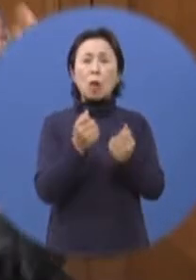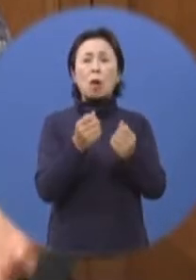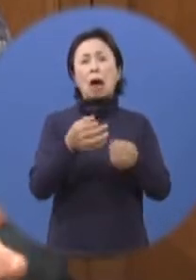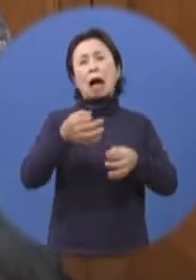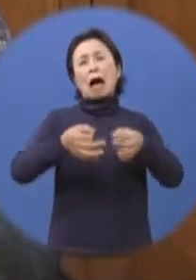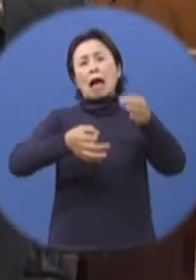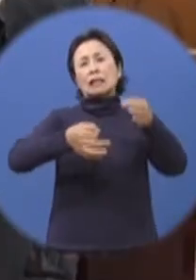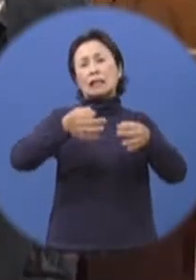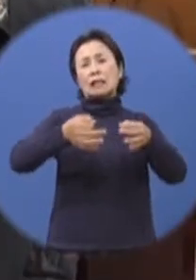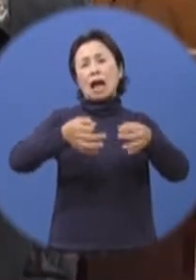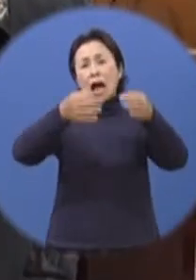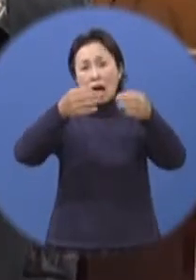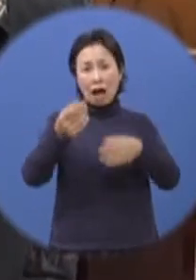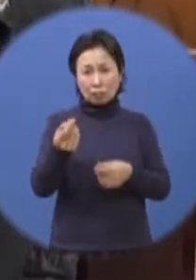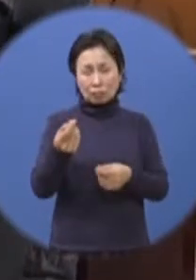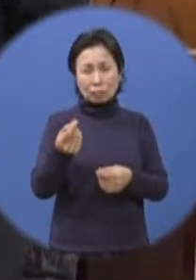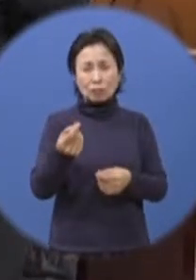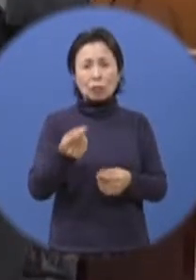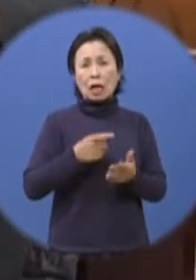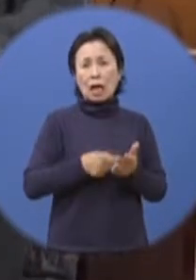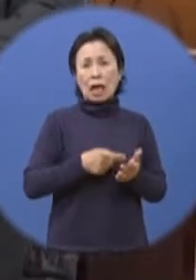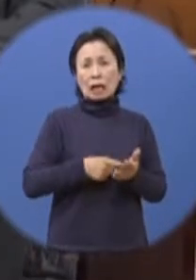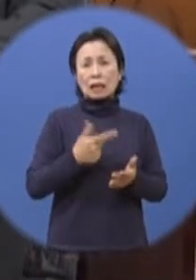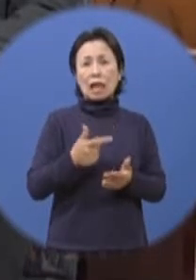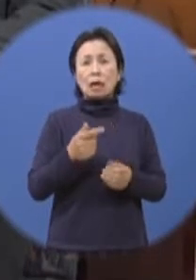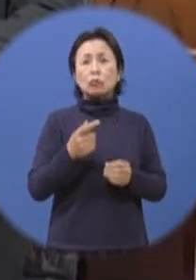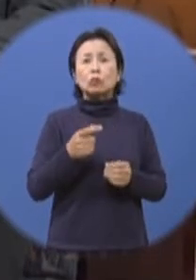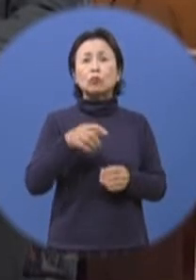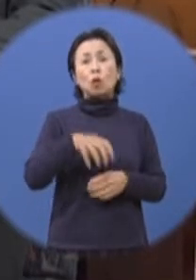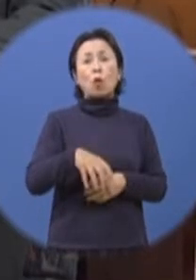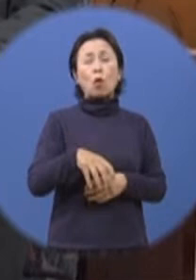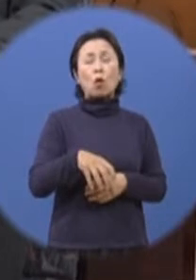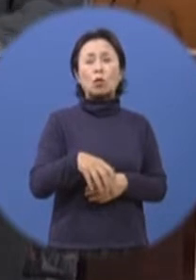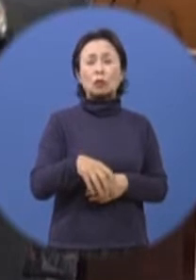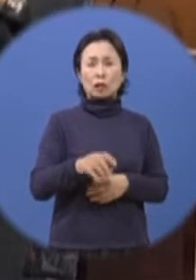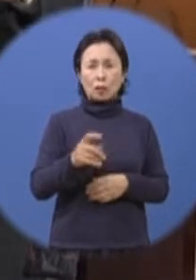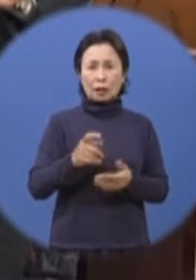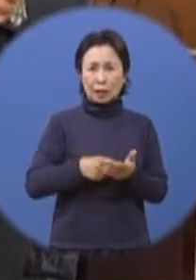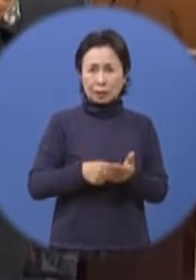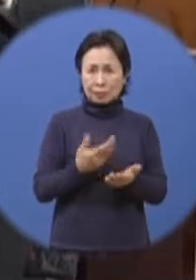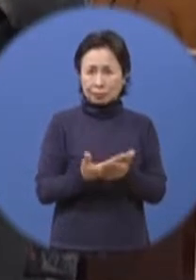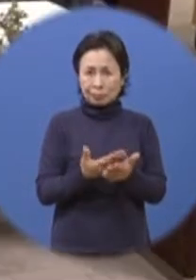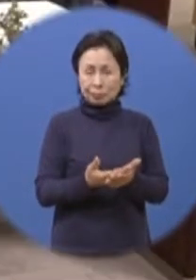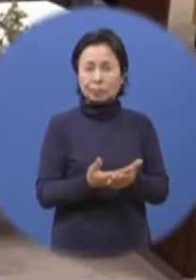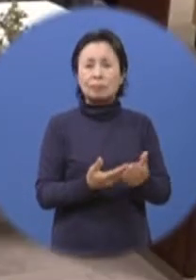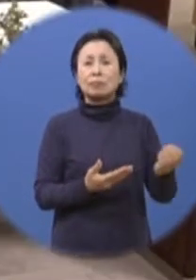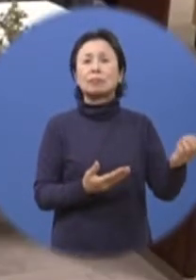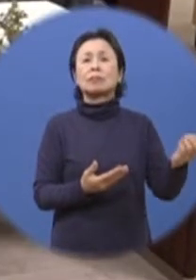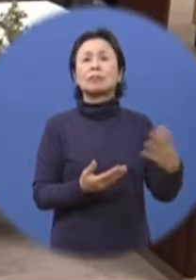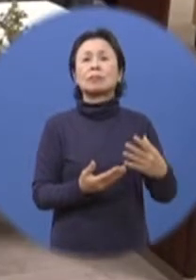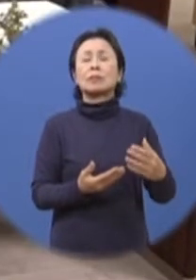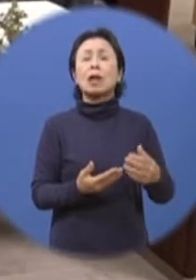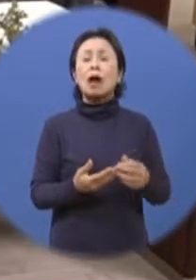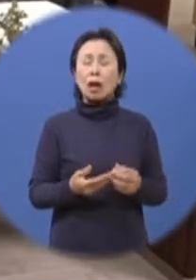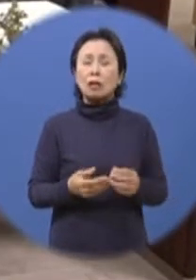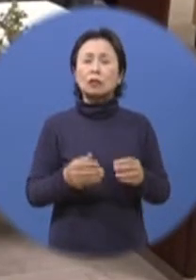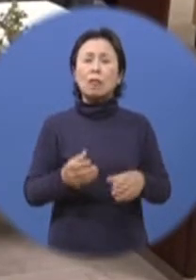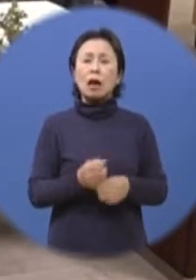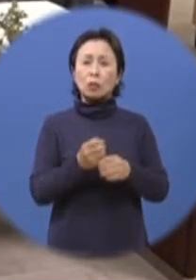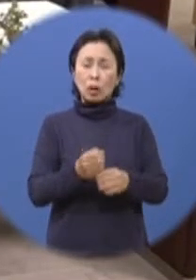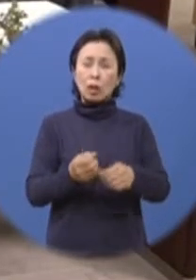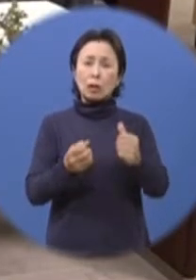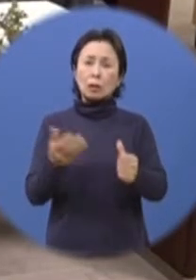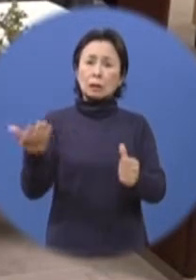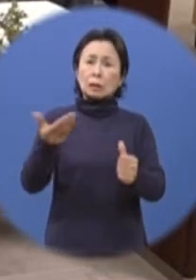ないかなんだけど税務署からがボートお金取られる理由そうすると引き継いたら貧乏になるわけです